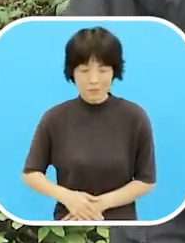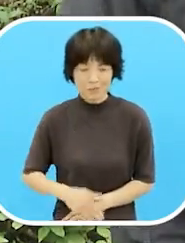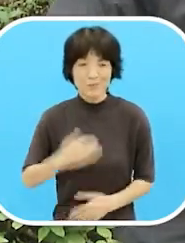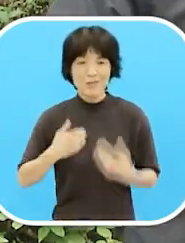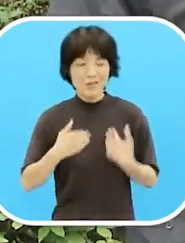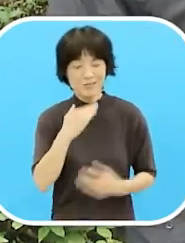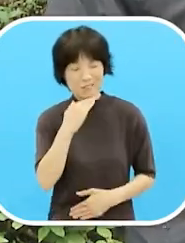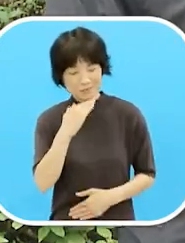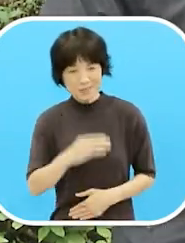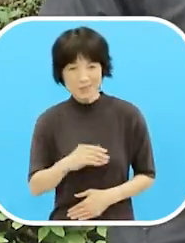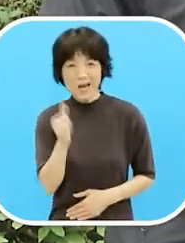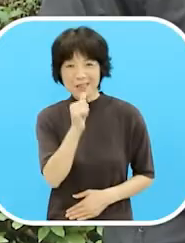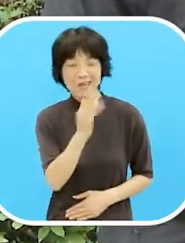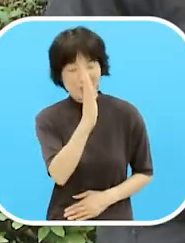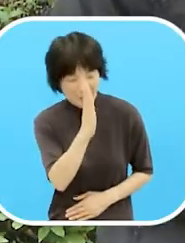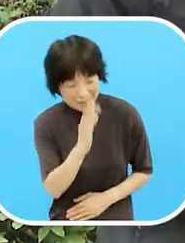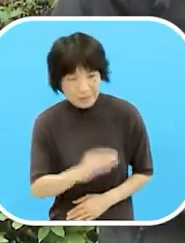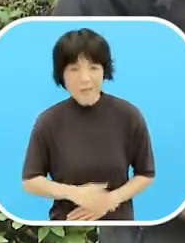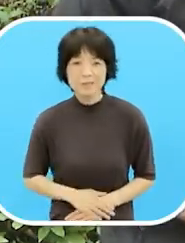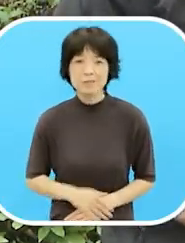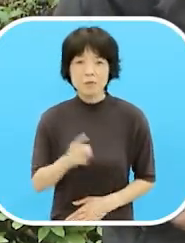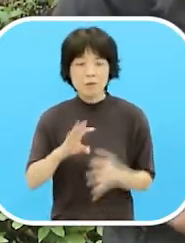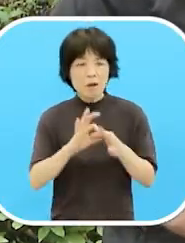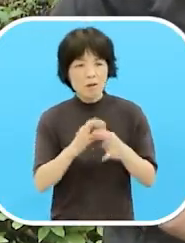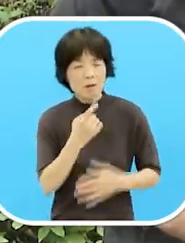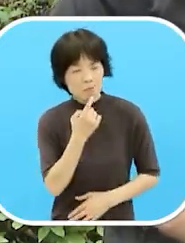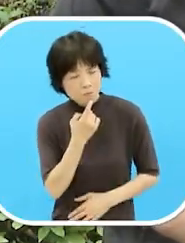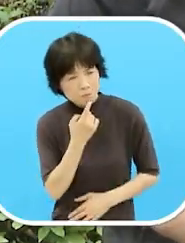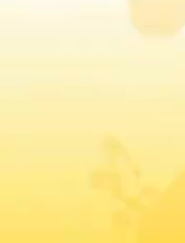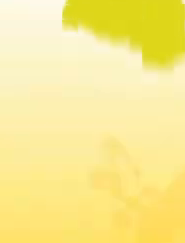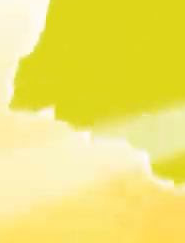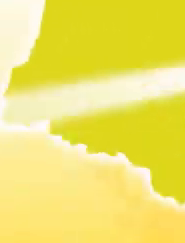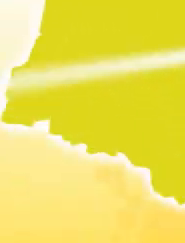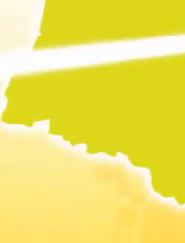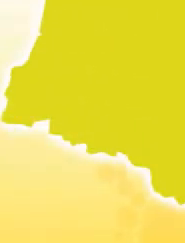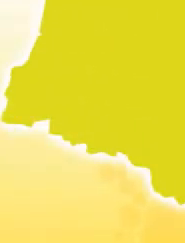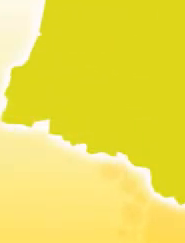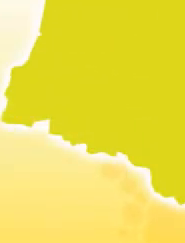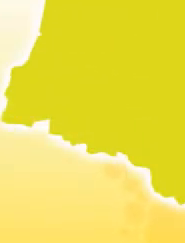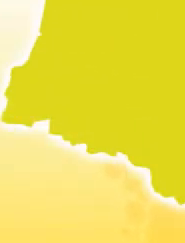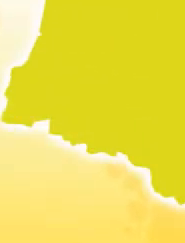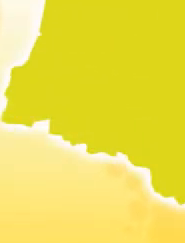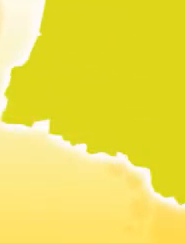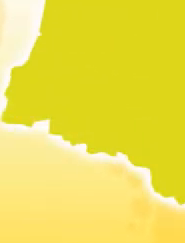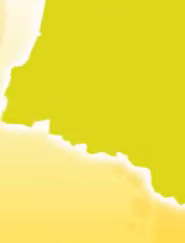ね、はい、じゃあ早速案内してください。 はい、 どういう関係。